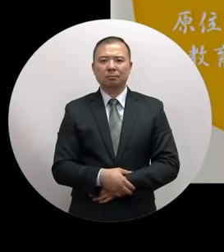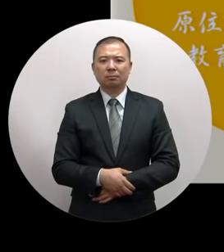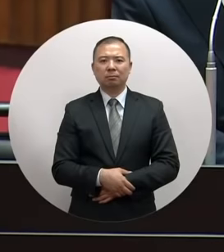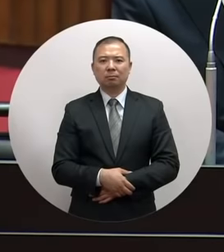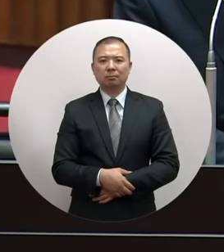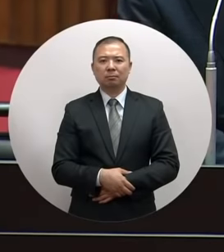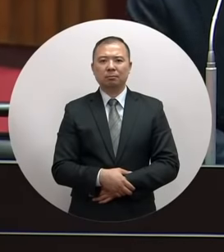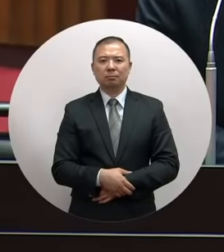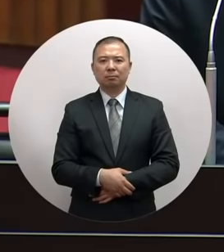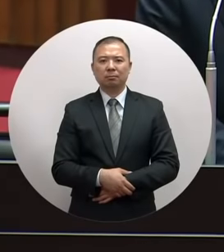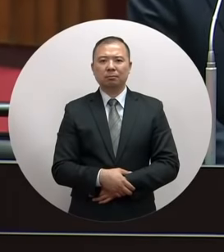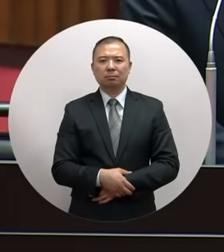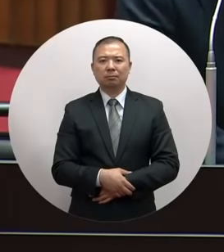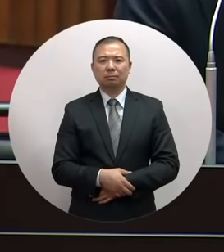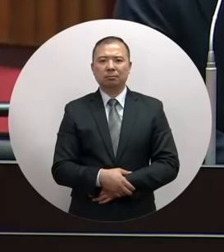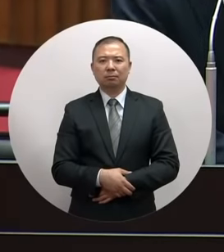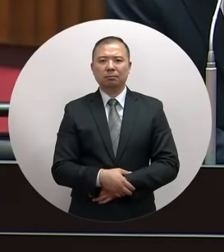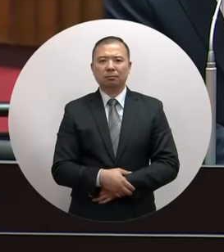心吗？